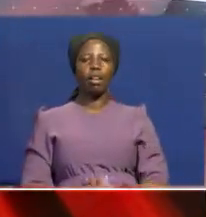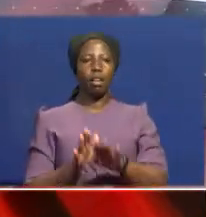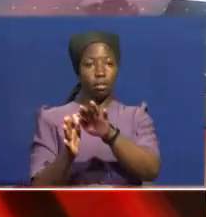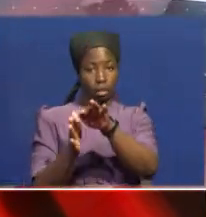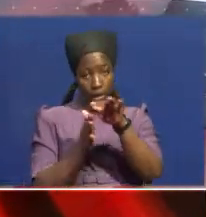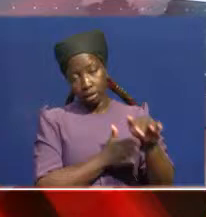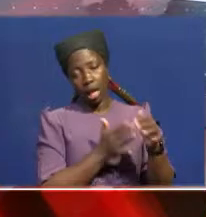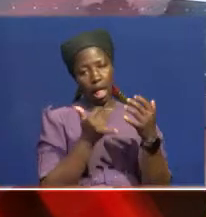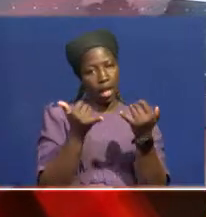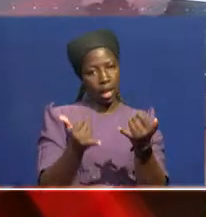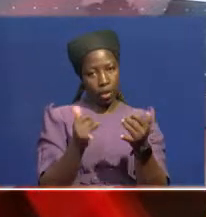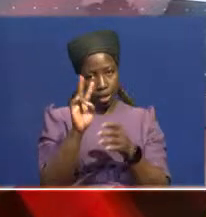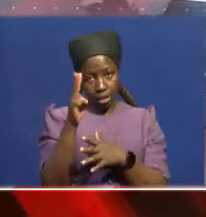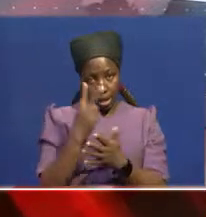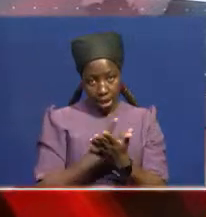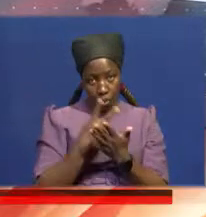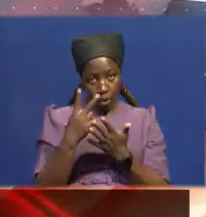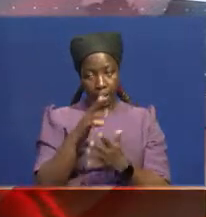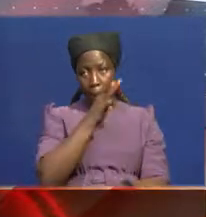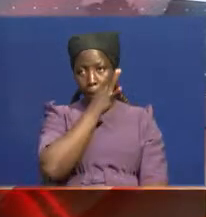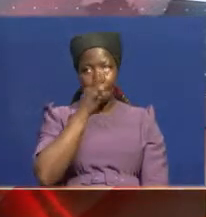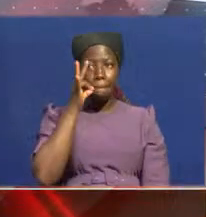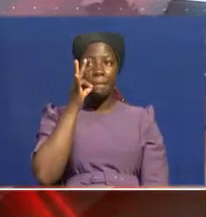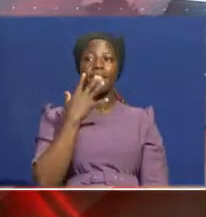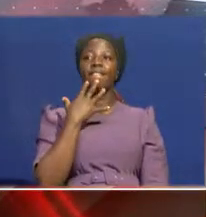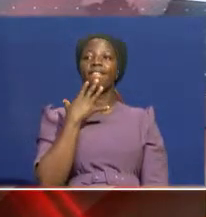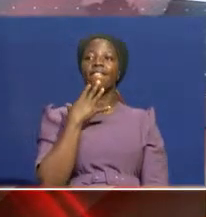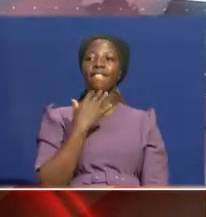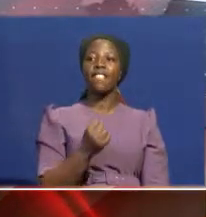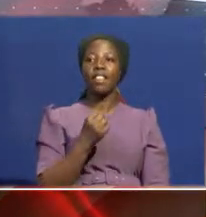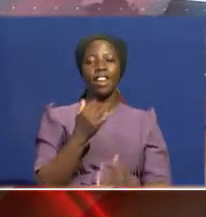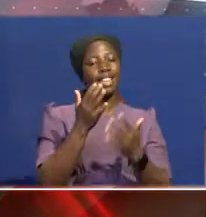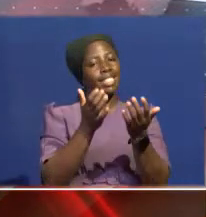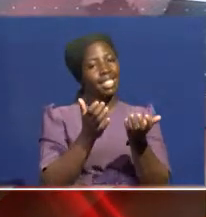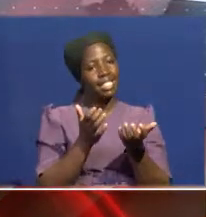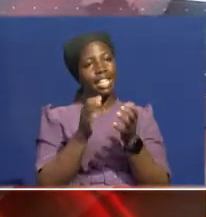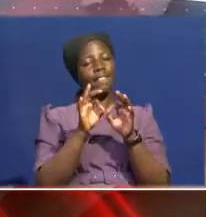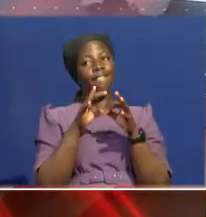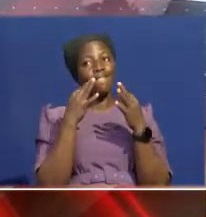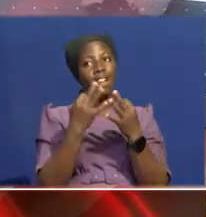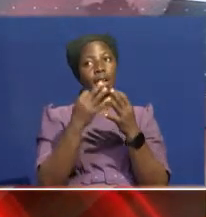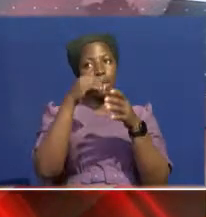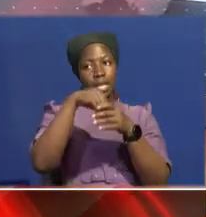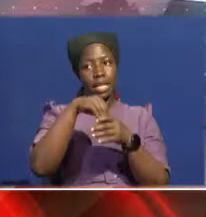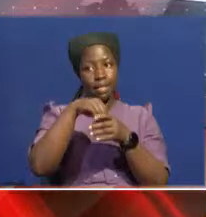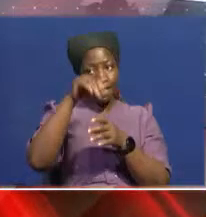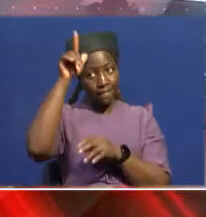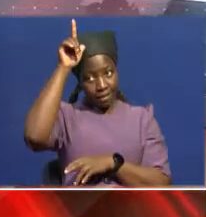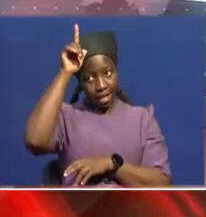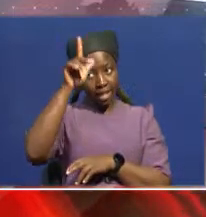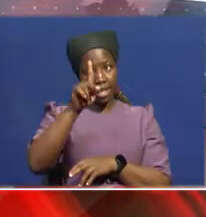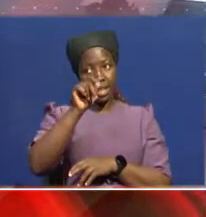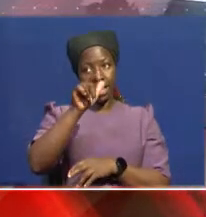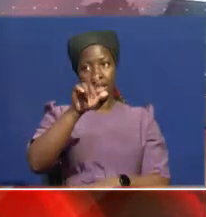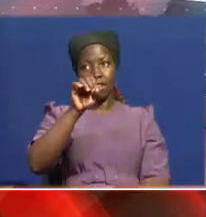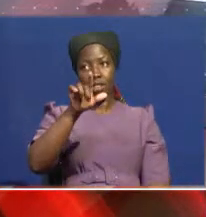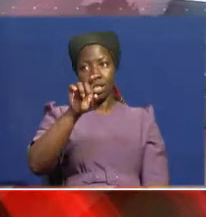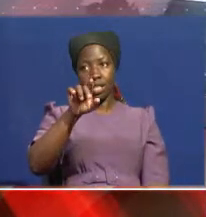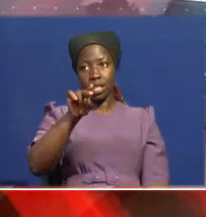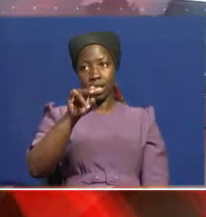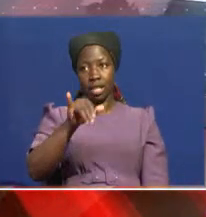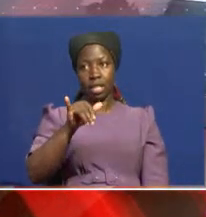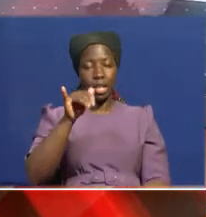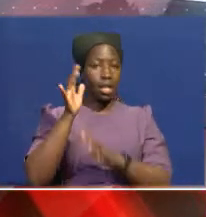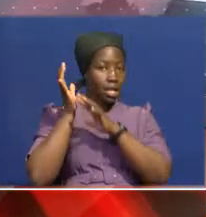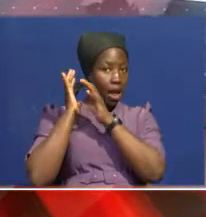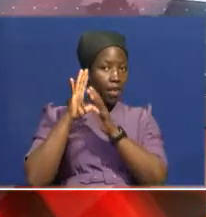And given now in the second week of Ramadan, at least 500 needy households in Maluani village in Kaloleni sub-county, Kilifi County,